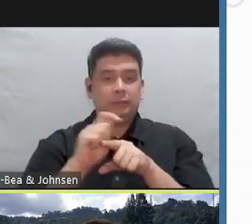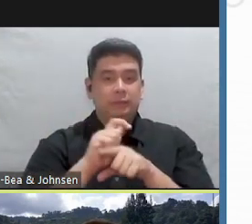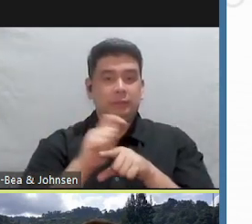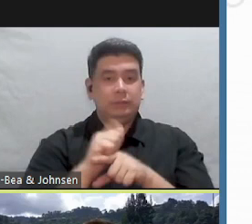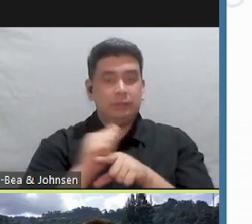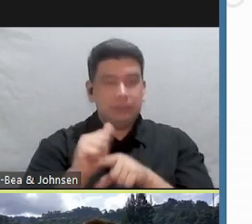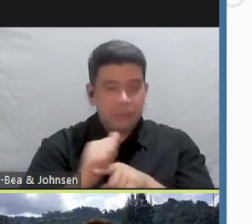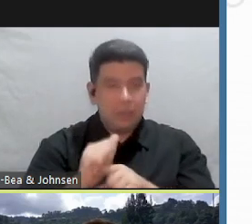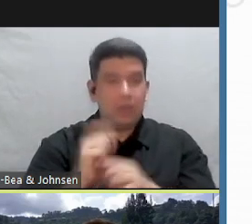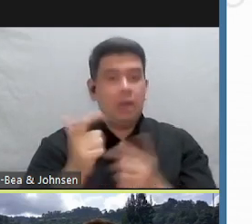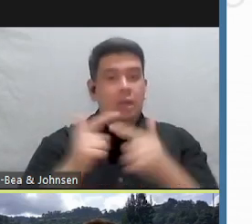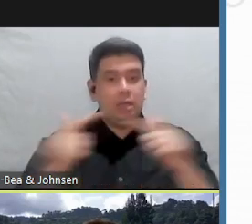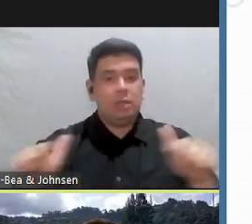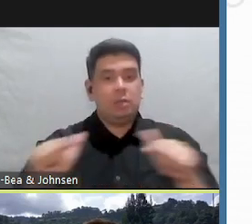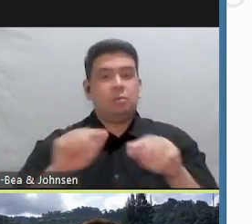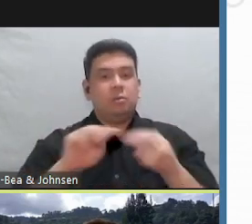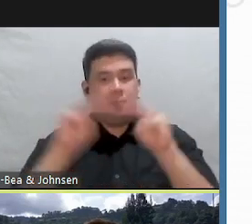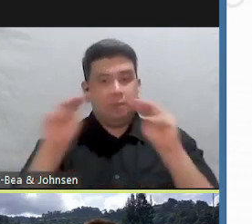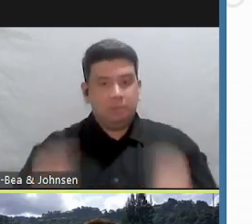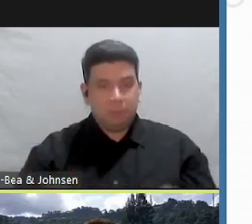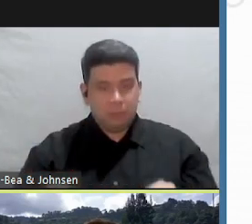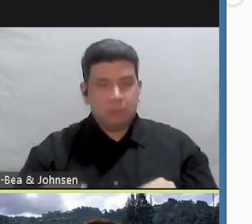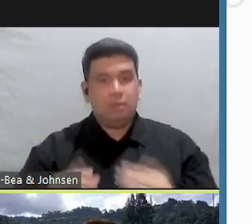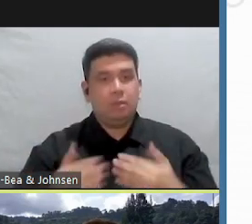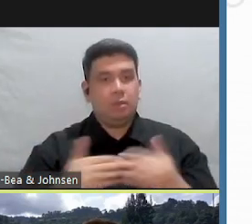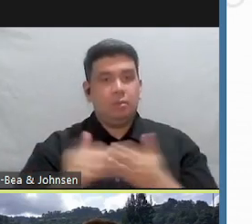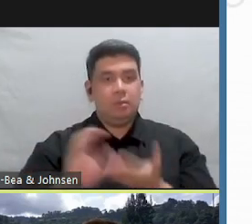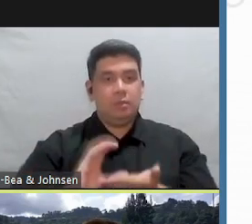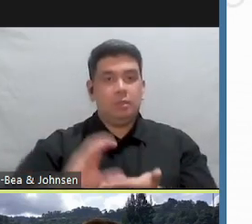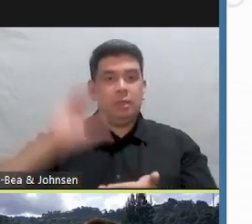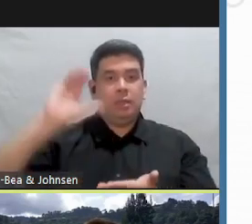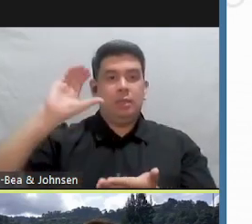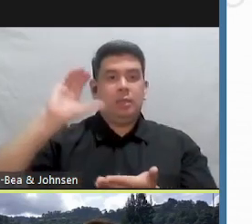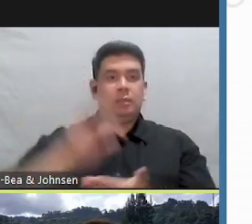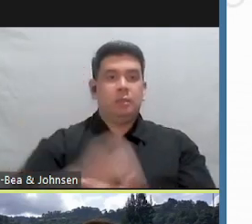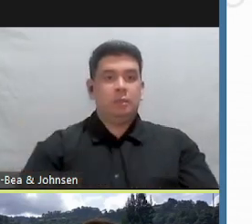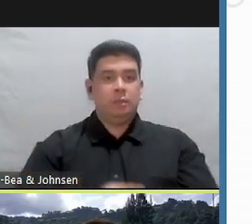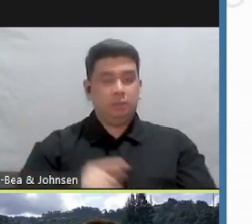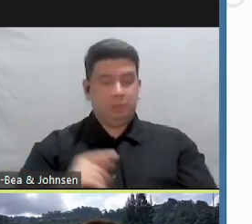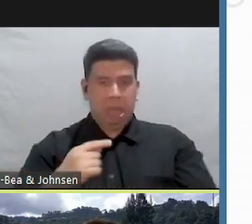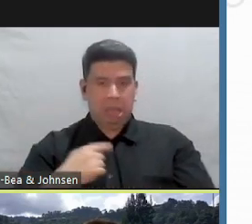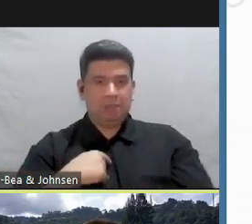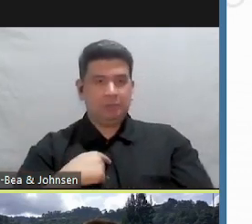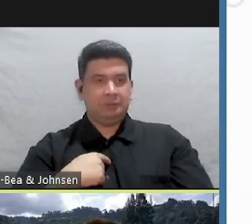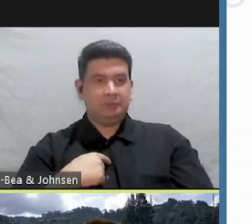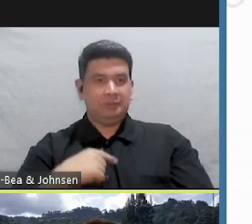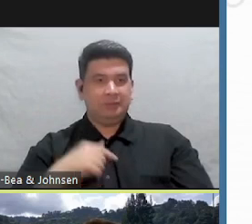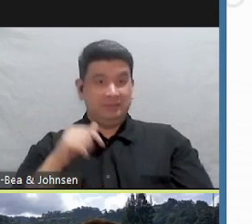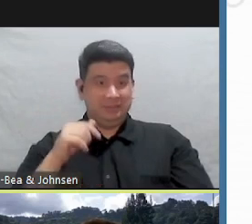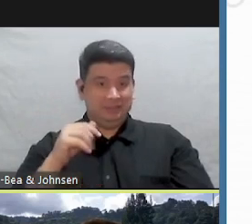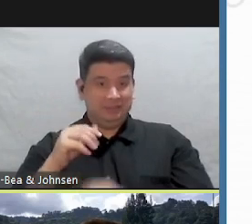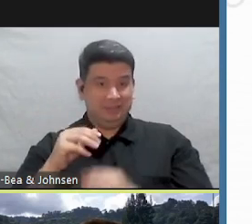mapping, at pati sa college, ano, ako po ay nagtuturo sa kolehiyo, meron ng subjects na